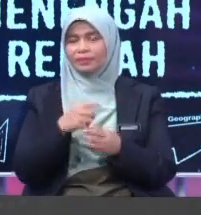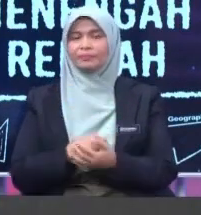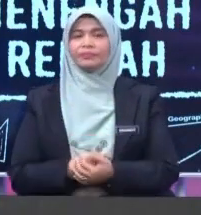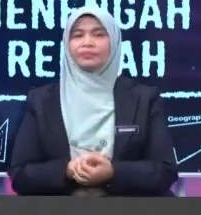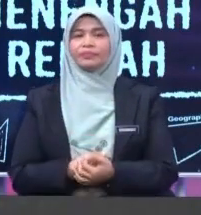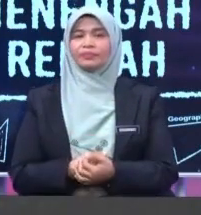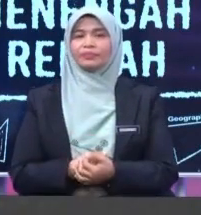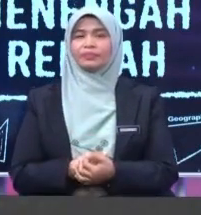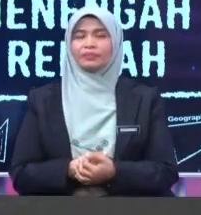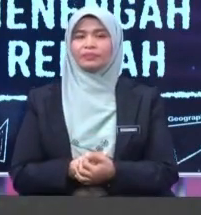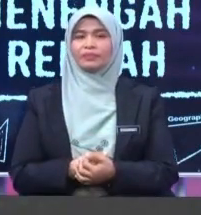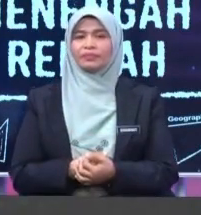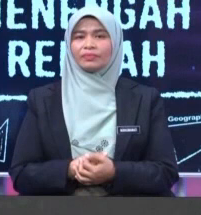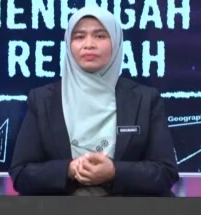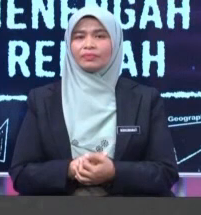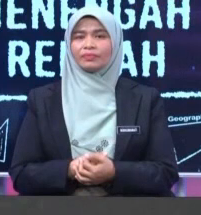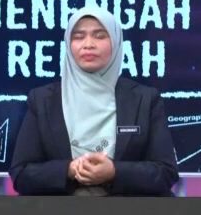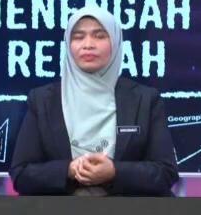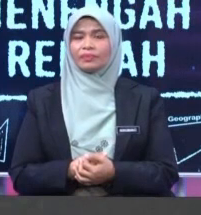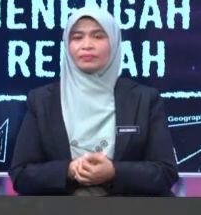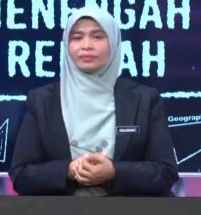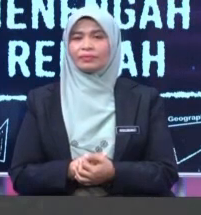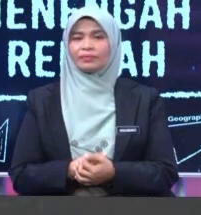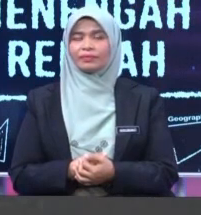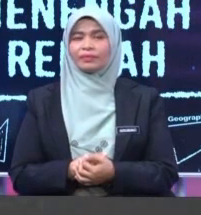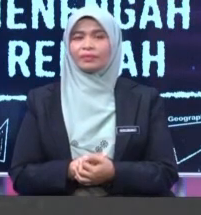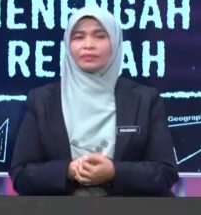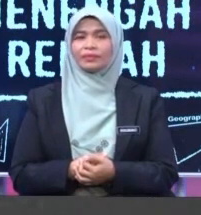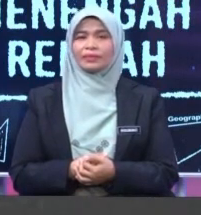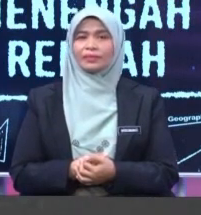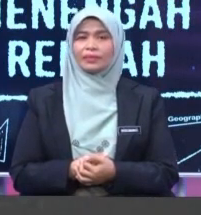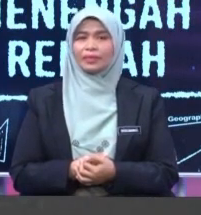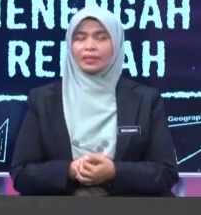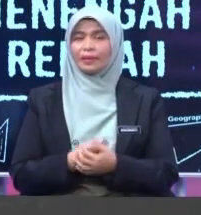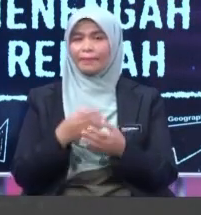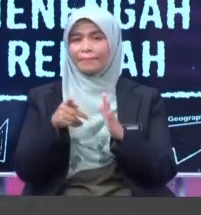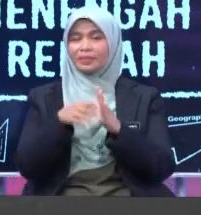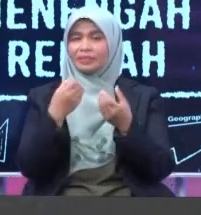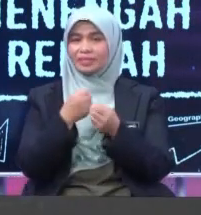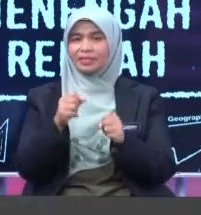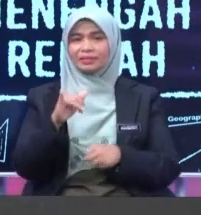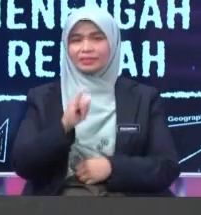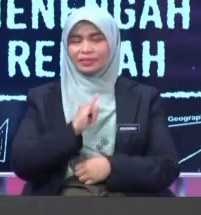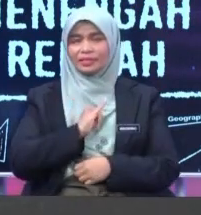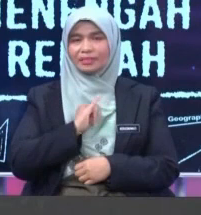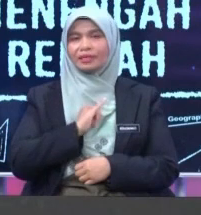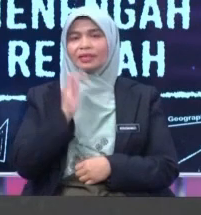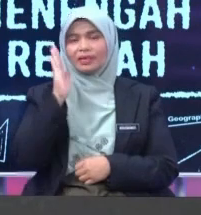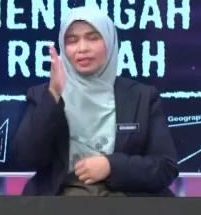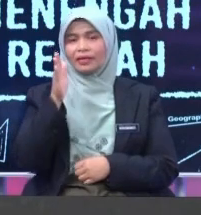anda? Silakan. Persediaan. Saya Ustazah. Okey, ya, Abang Umar. Okay, persediaan saya, saya